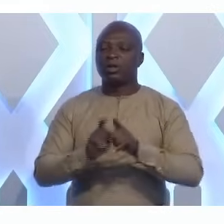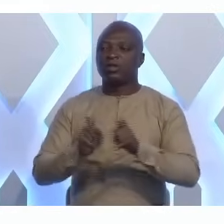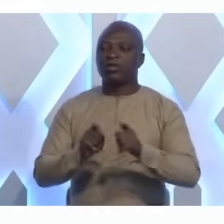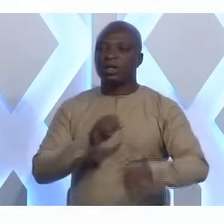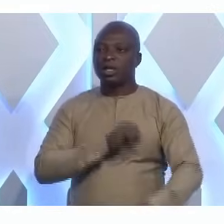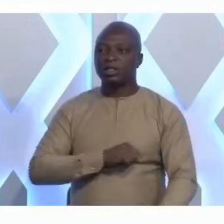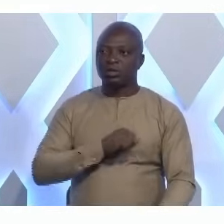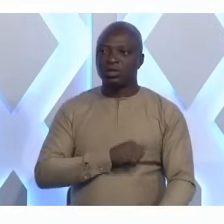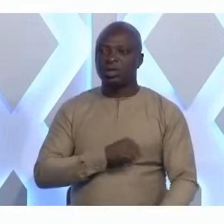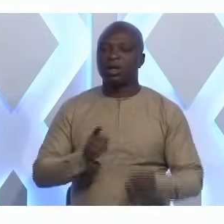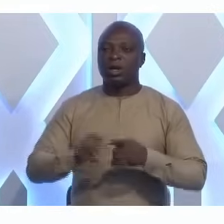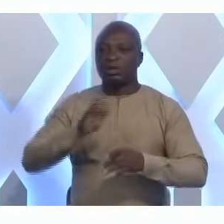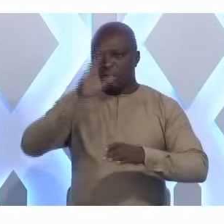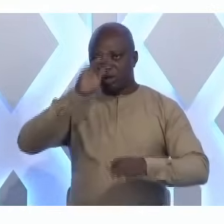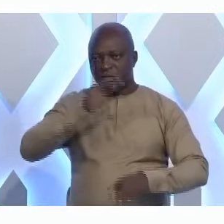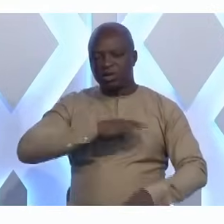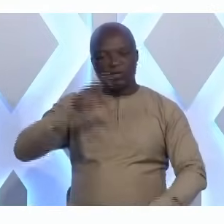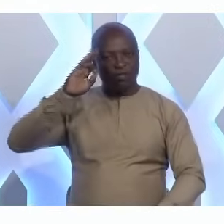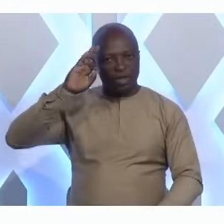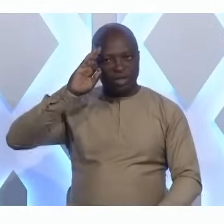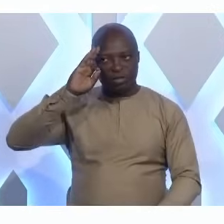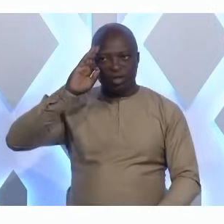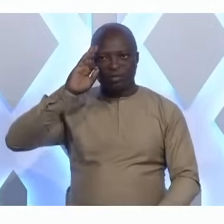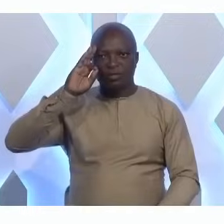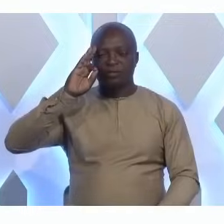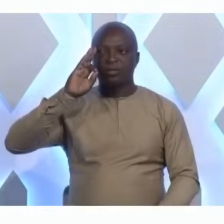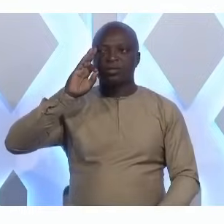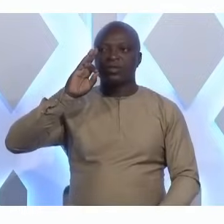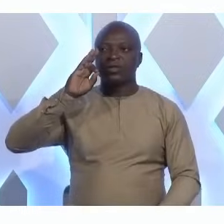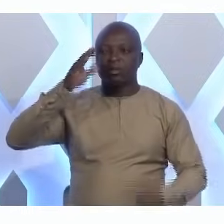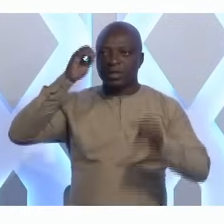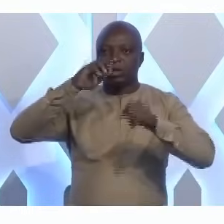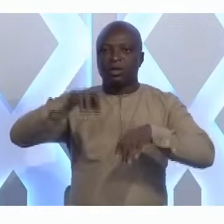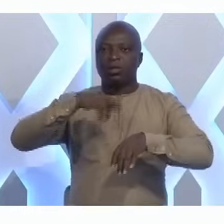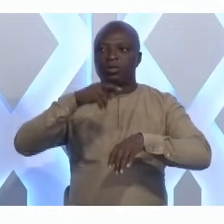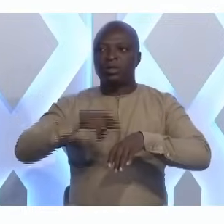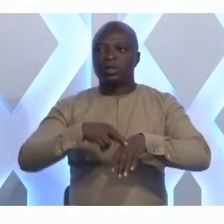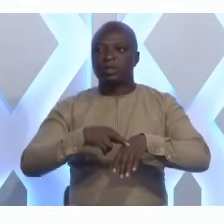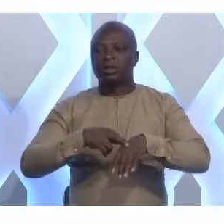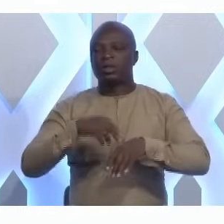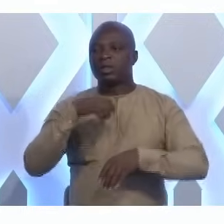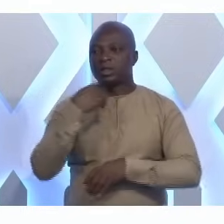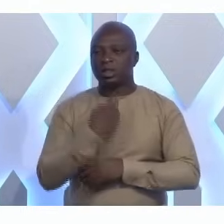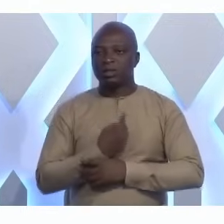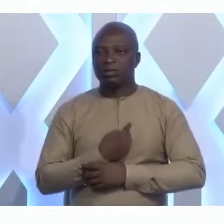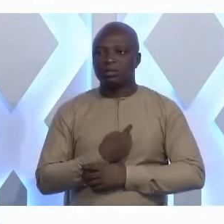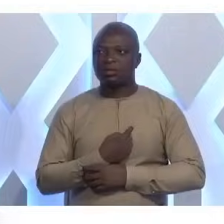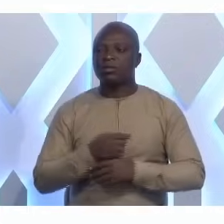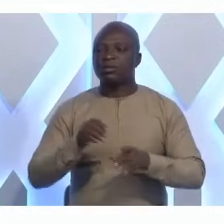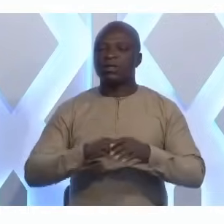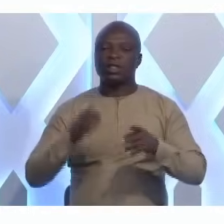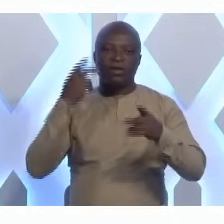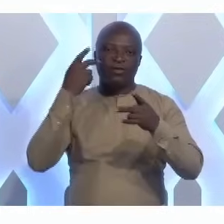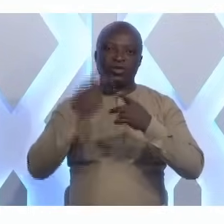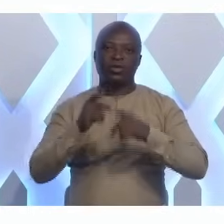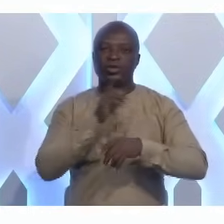gratitude à son Excellence Monsieur Faure et Sazina Mnyasimbe, président de la République, qui, dans sa vision d'un